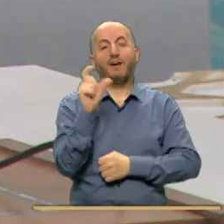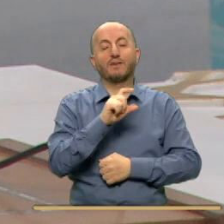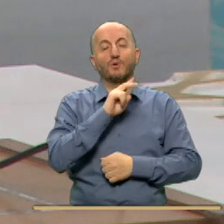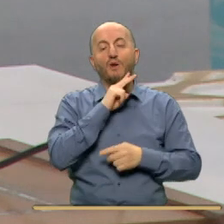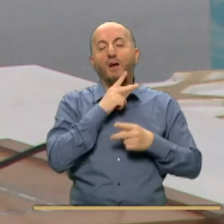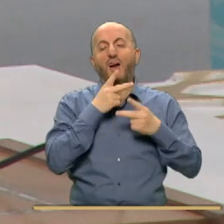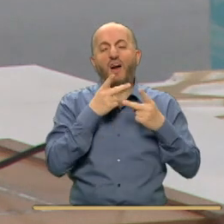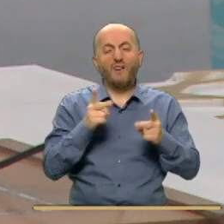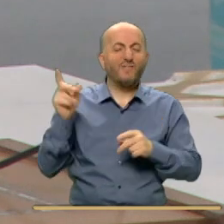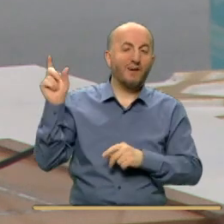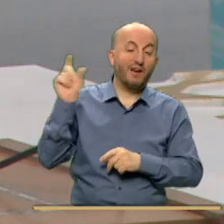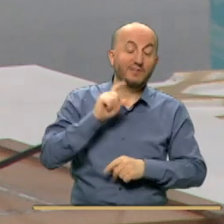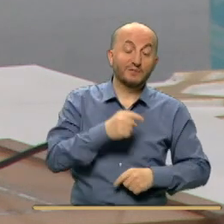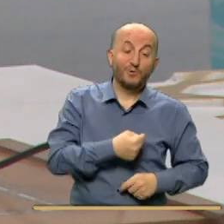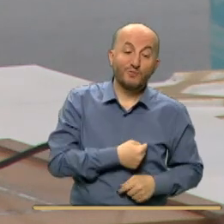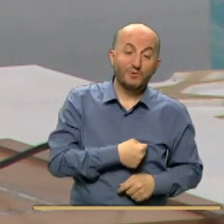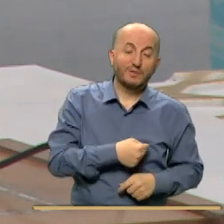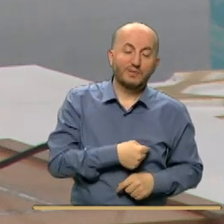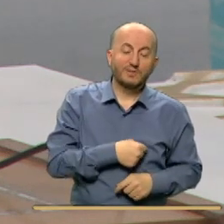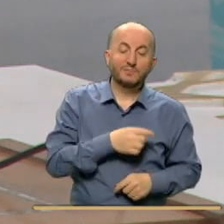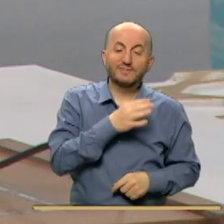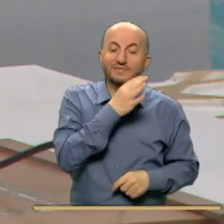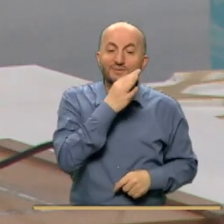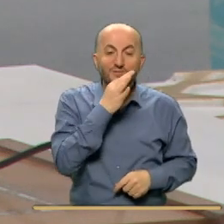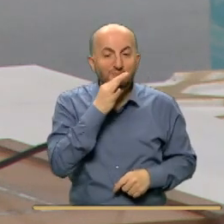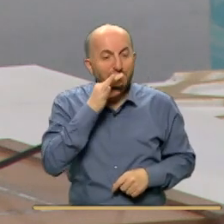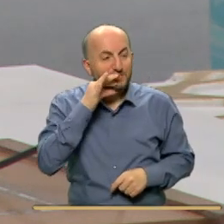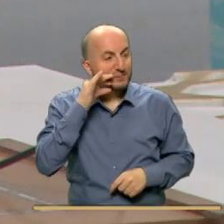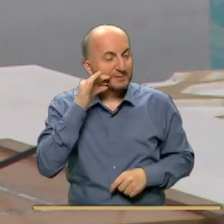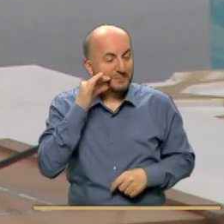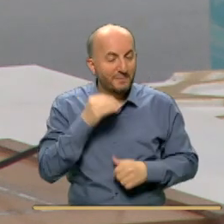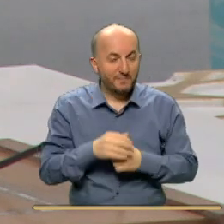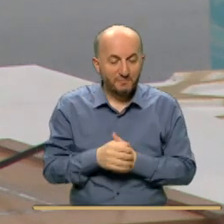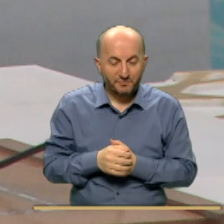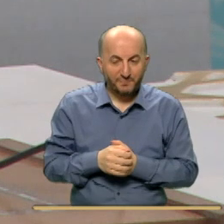mağfiret ayı, gönüllerimizin sururu,